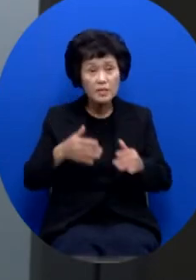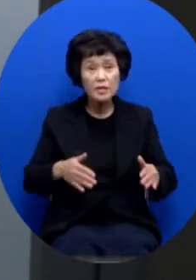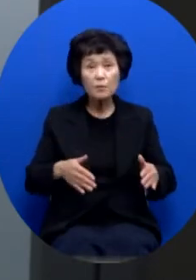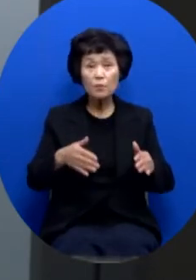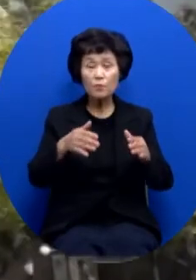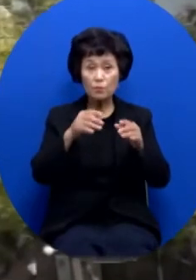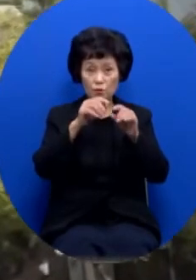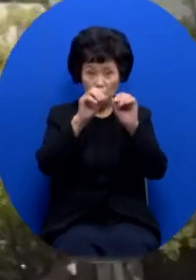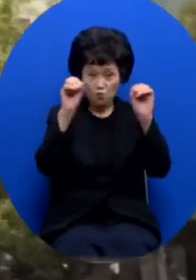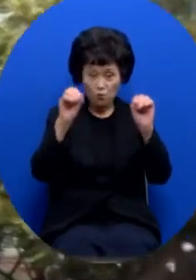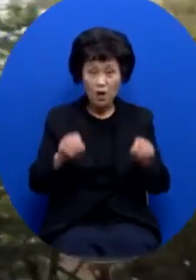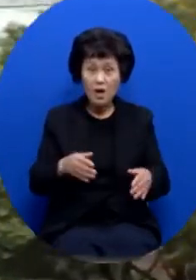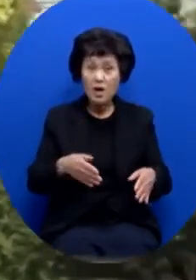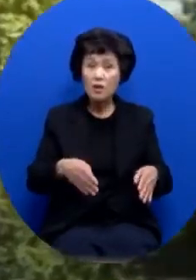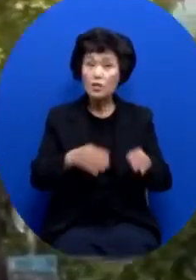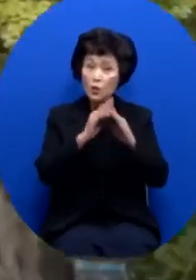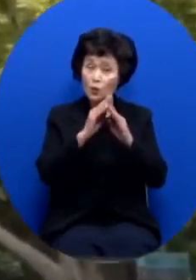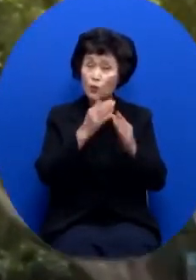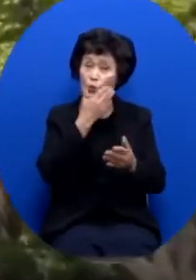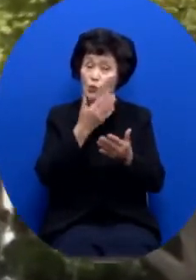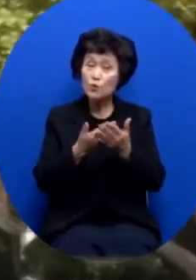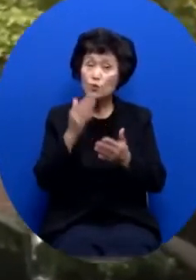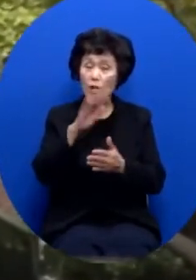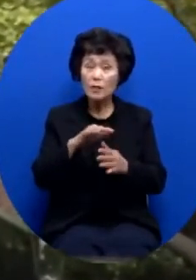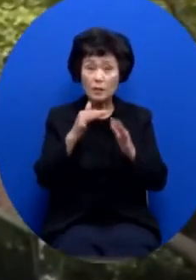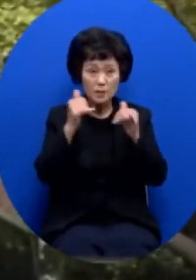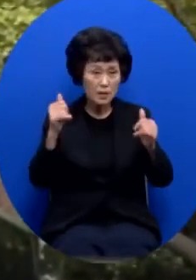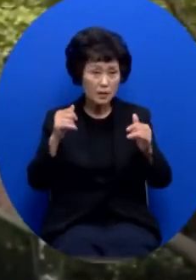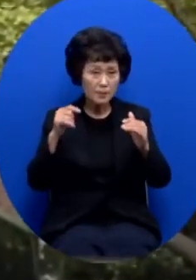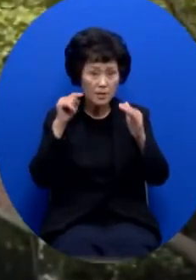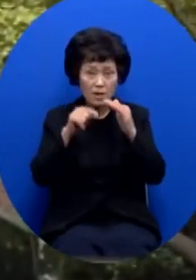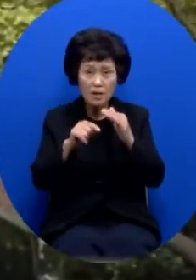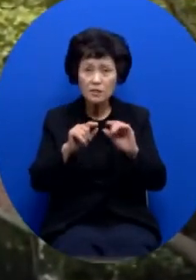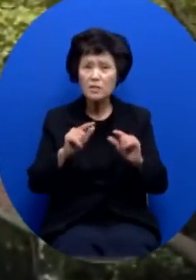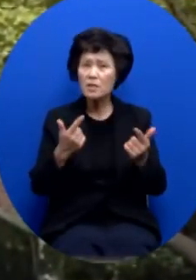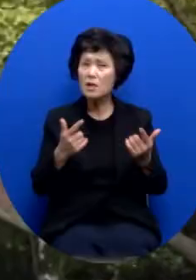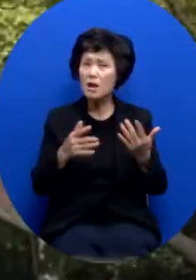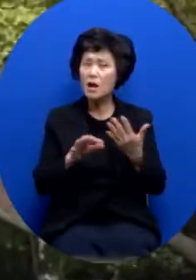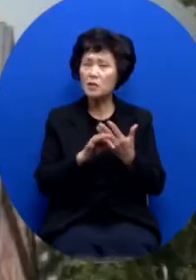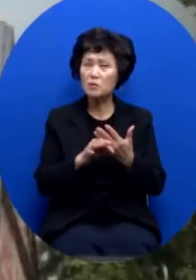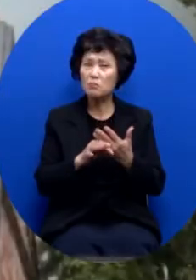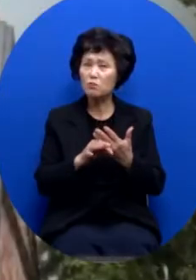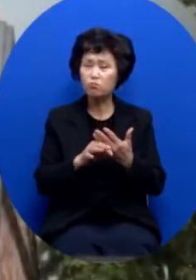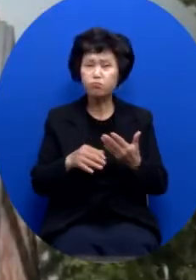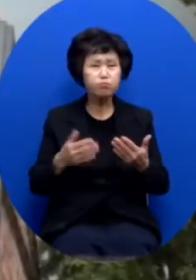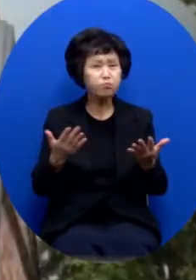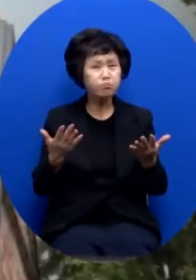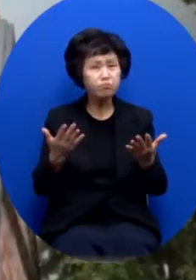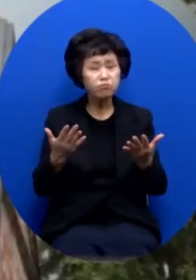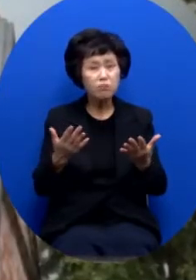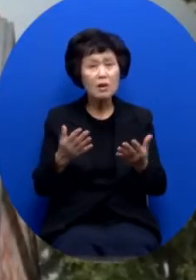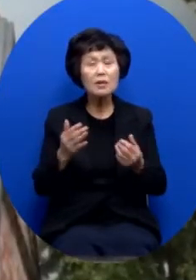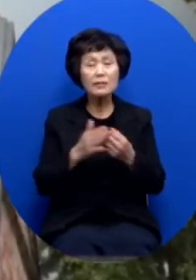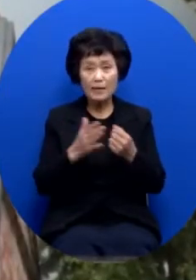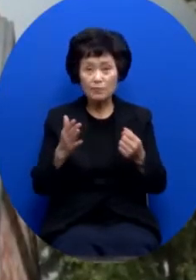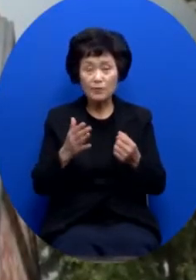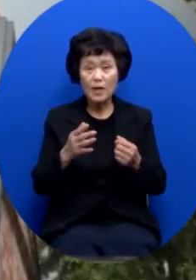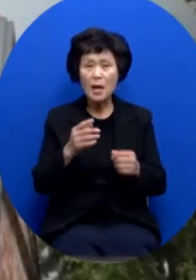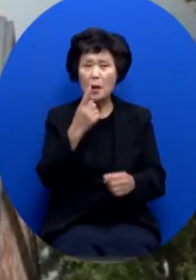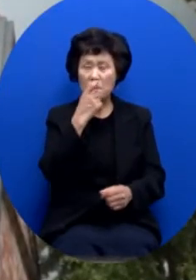없거든요. 맞습니다. 그런데 지금 제가 봤을 때 그런데 현장에 보면은 이제 건물들은 멋있게 이렇게